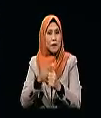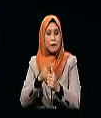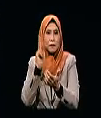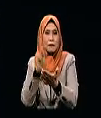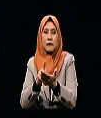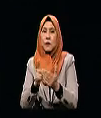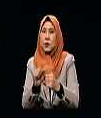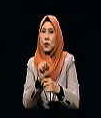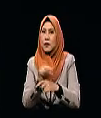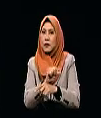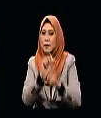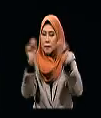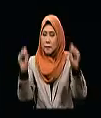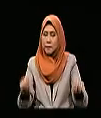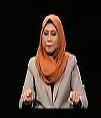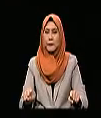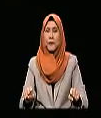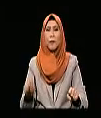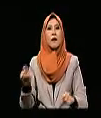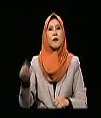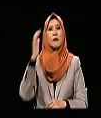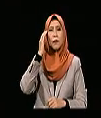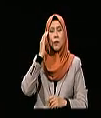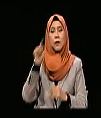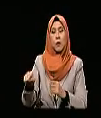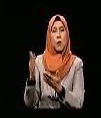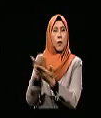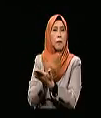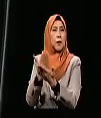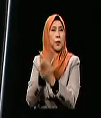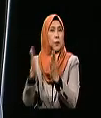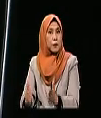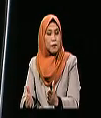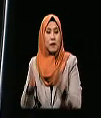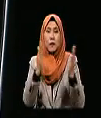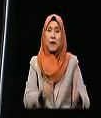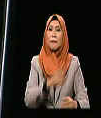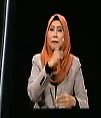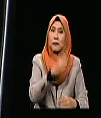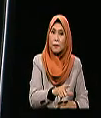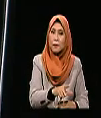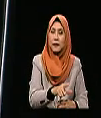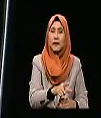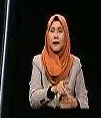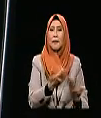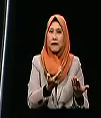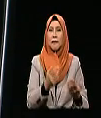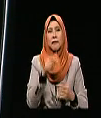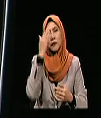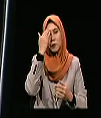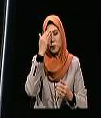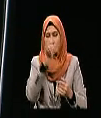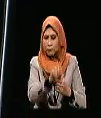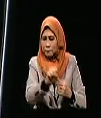kita menggunakan sistem ini dan kita tahu bahawa dia ini adalah orang baru. Jadi kalau orang lama kita saya ingat dalam masa terdekat ni kita